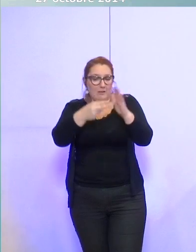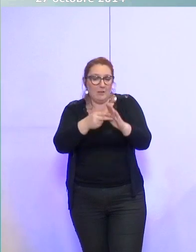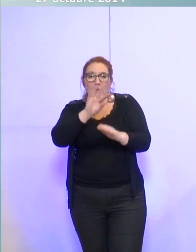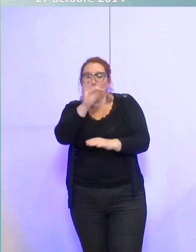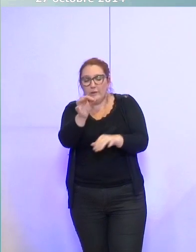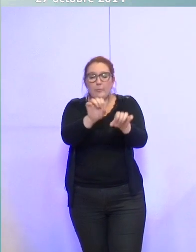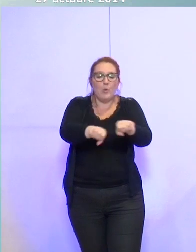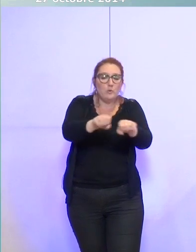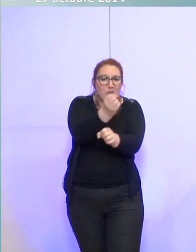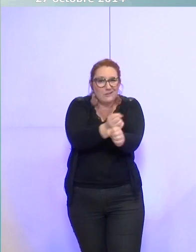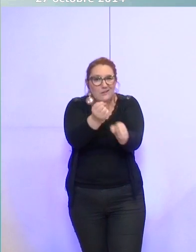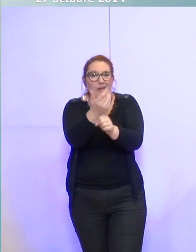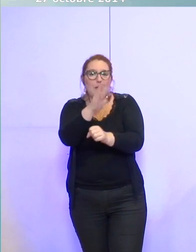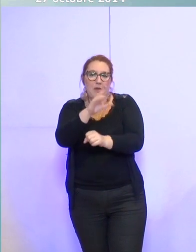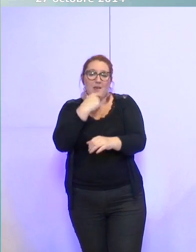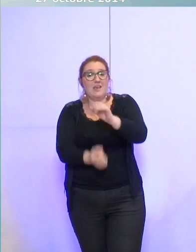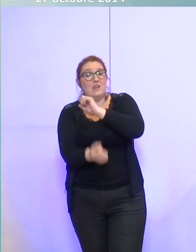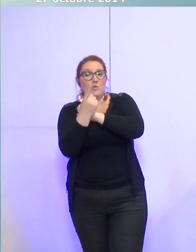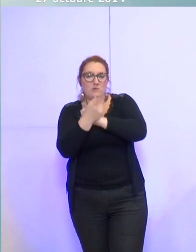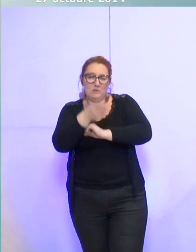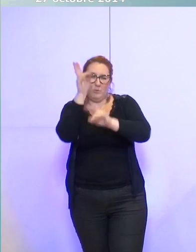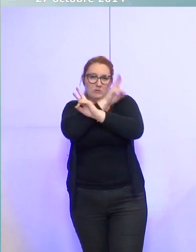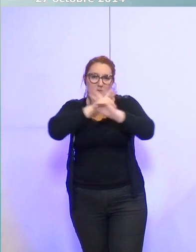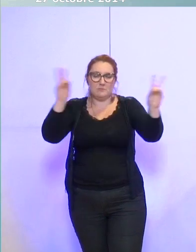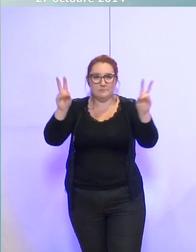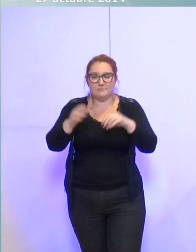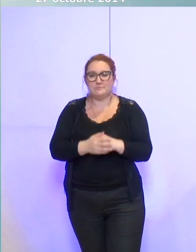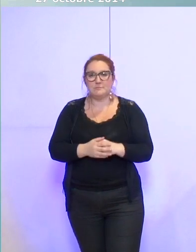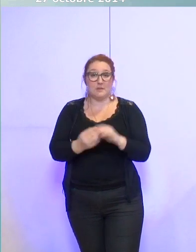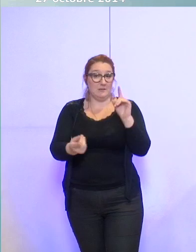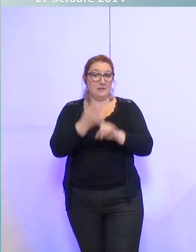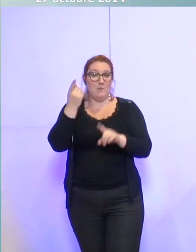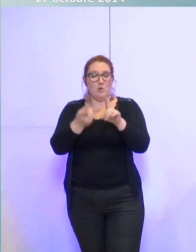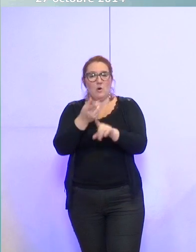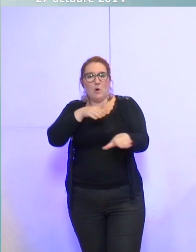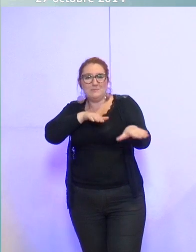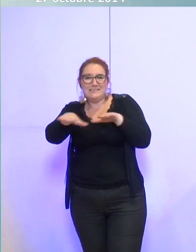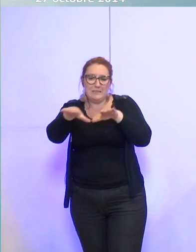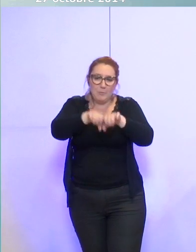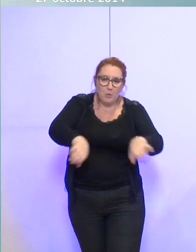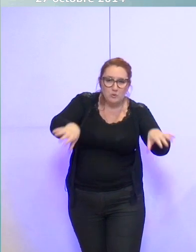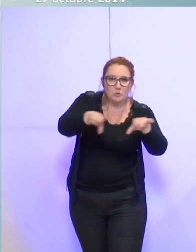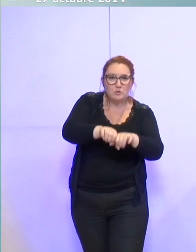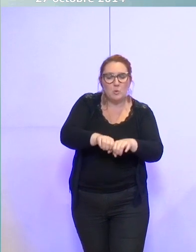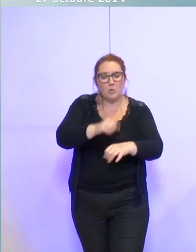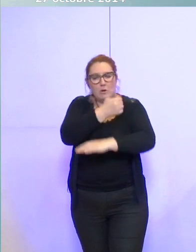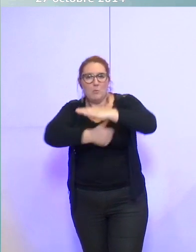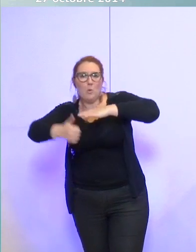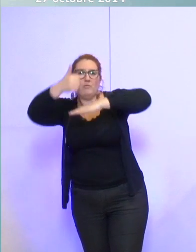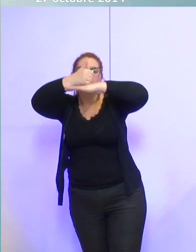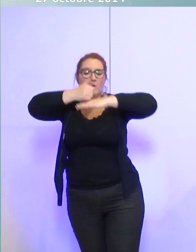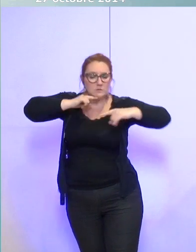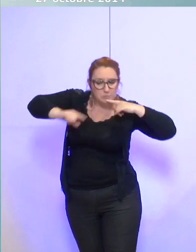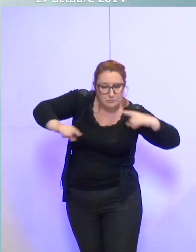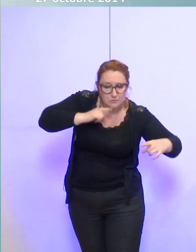produit. Il s'agit pour nous de soutenir des innovations au niveau des systèmes de production, des mécanismes de gouvernance, des modalités